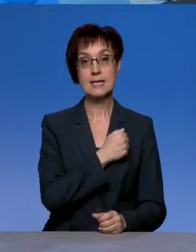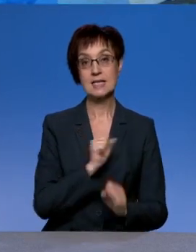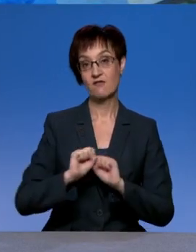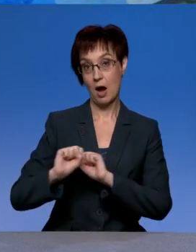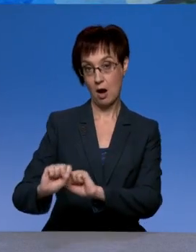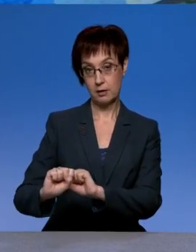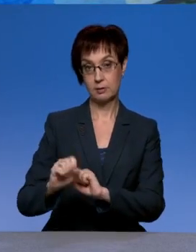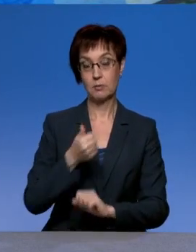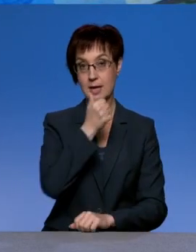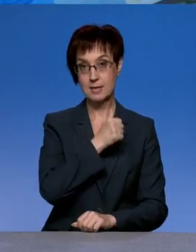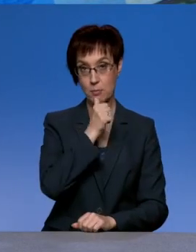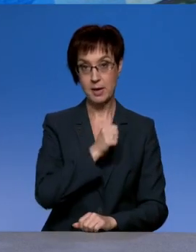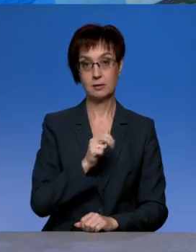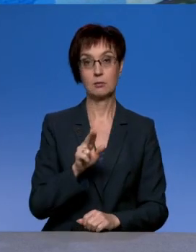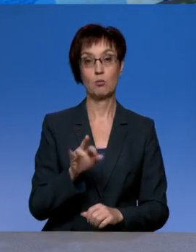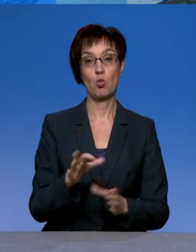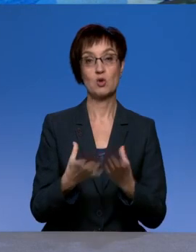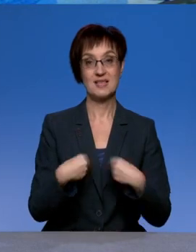Екатериной Духаниной. Екатерина, здравствуйте.